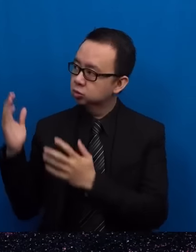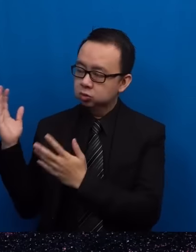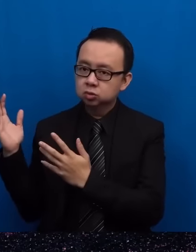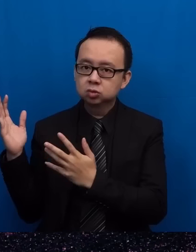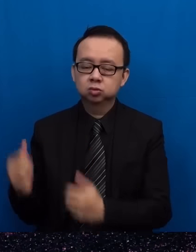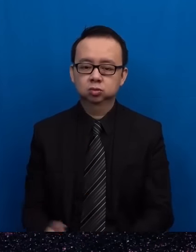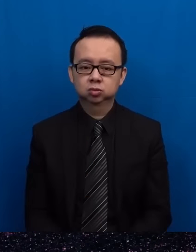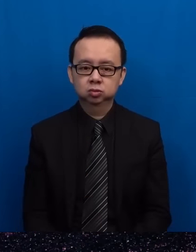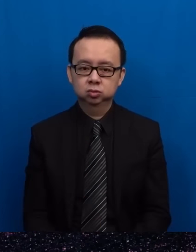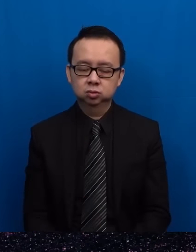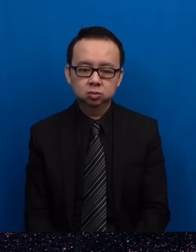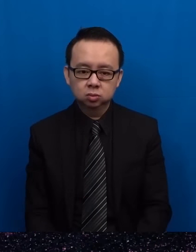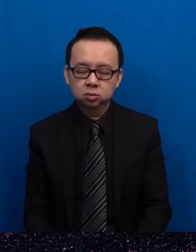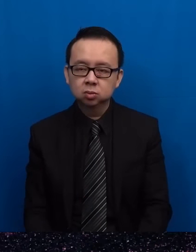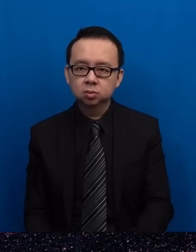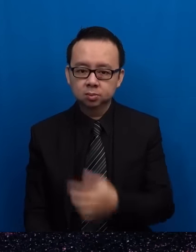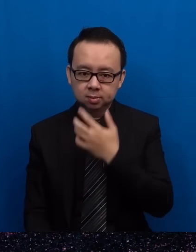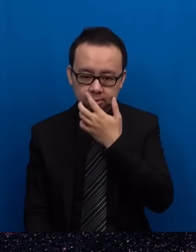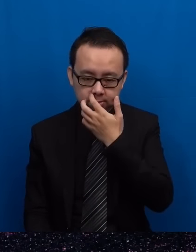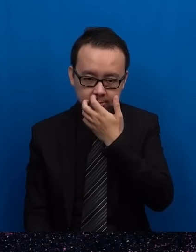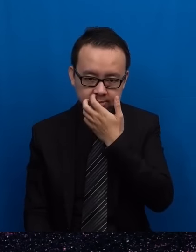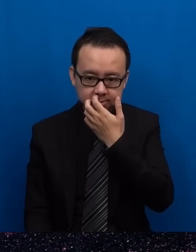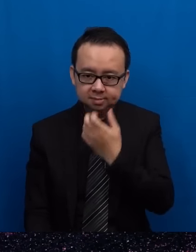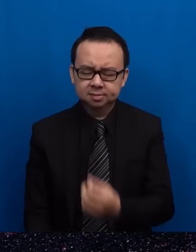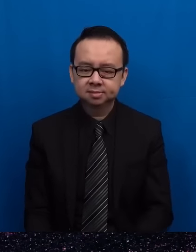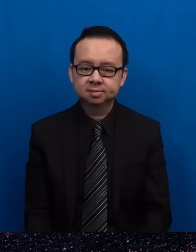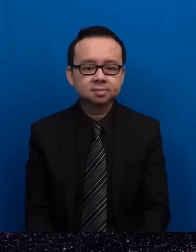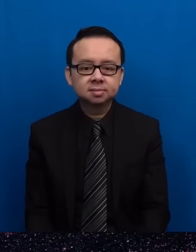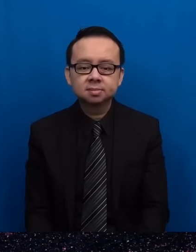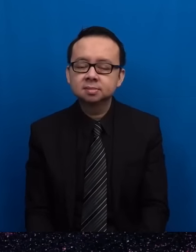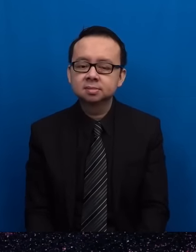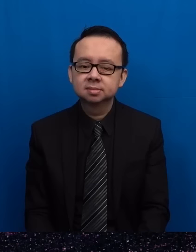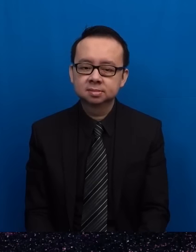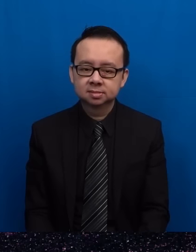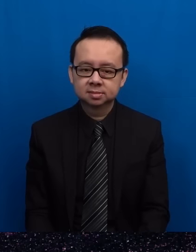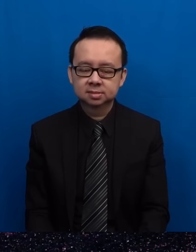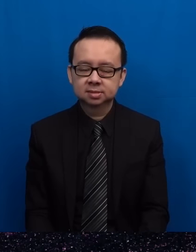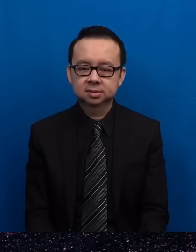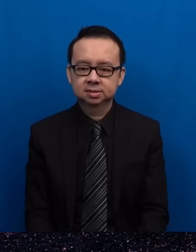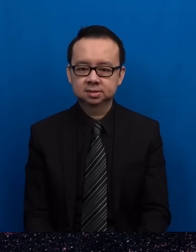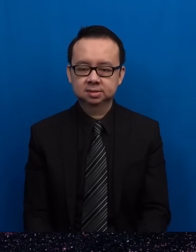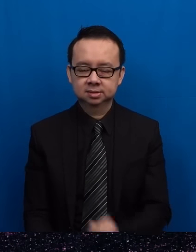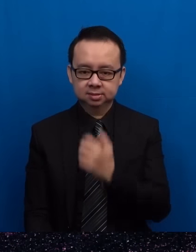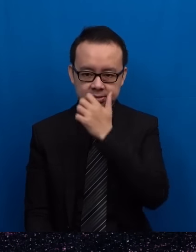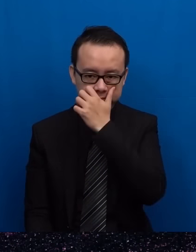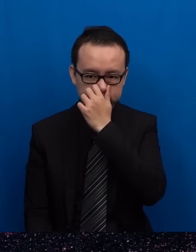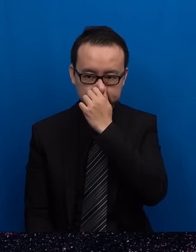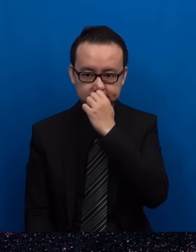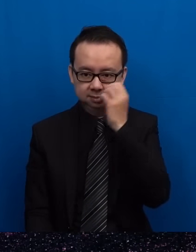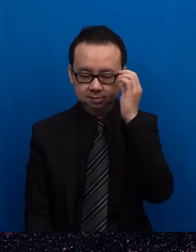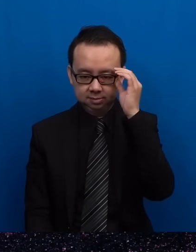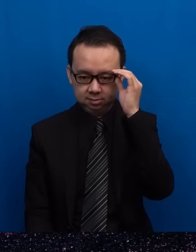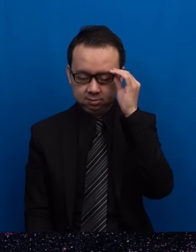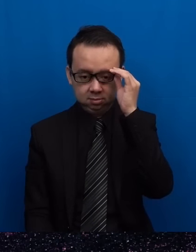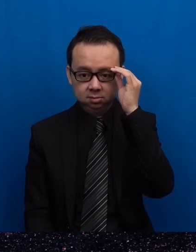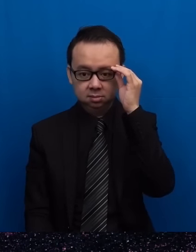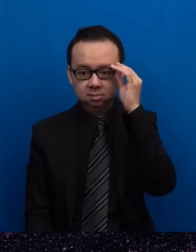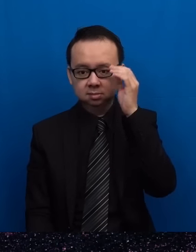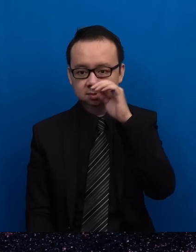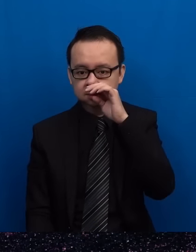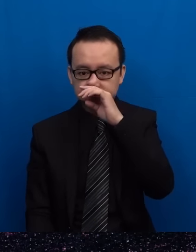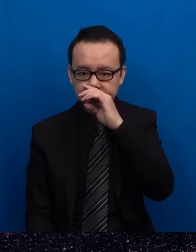diberikan kepadamu. Carilah, maka kamu akan mendapat. Ketoklah, maka pintu akan